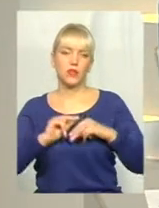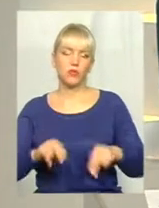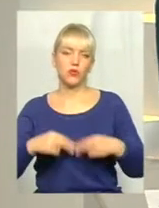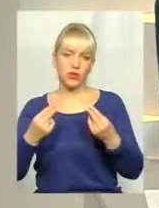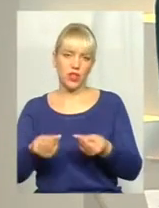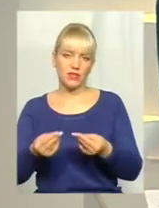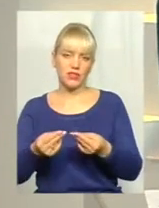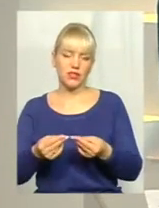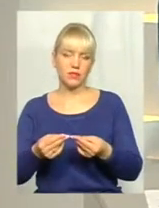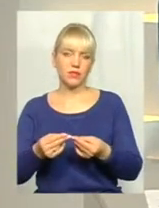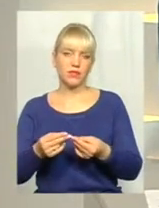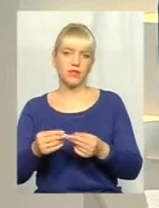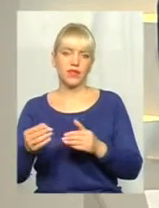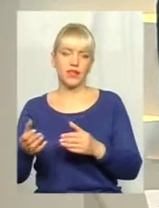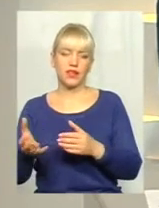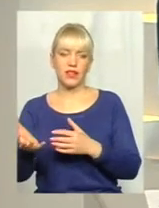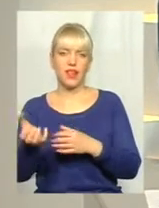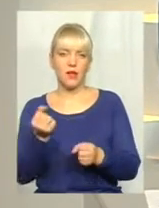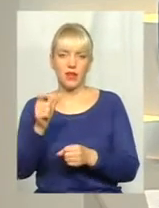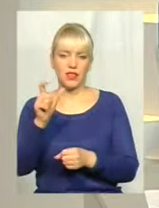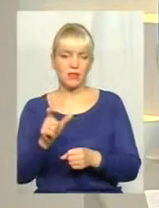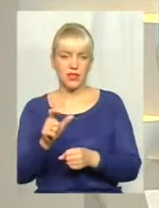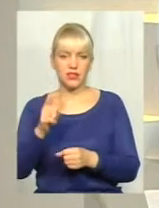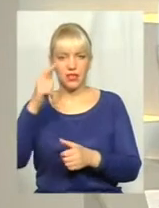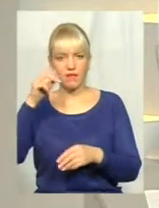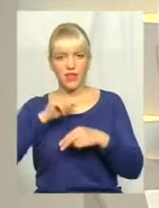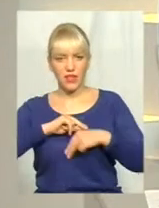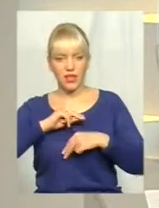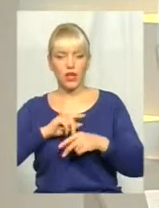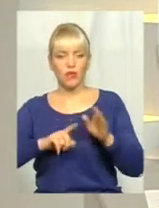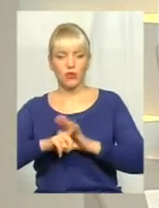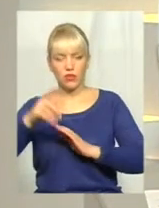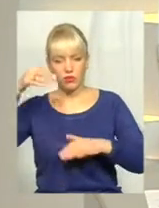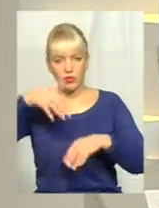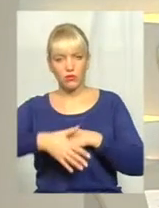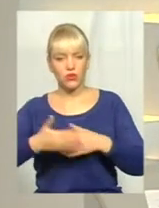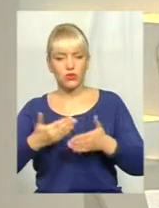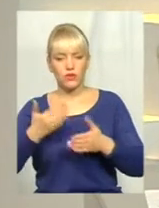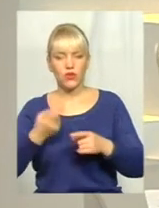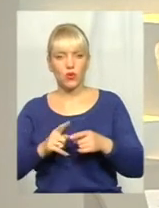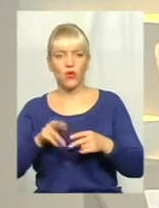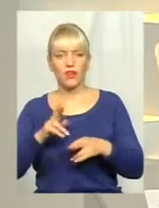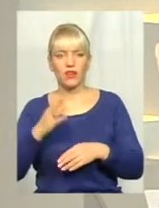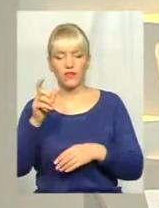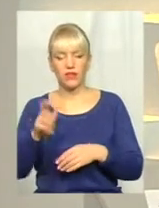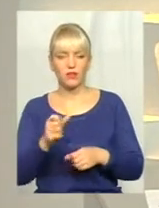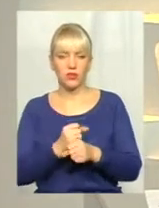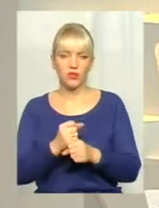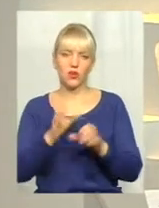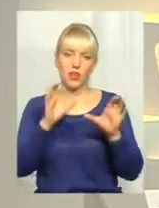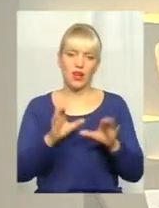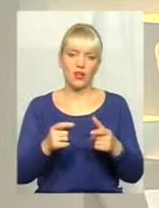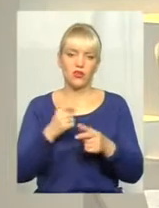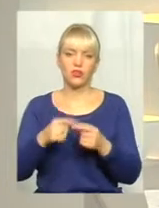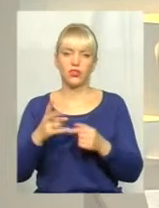роботодавець, найманий працівник почав розуміти, що від того, як він працює, легально чи ні, від